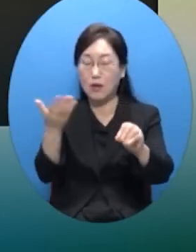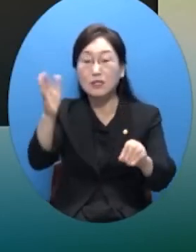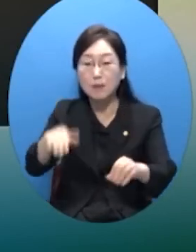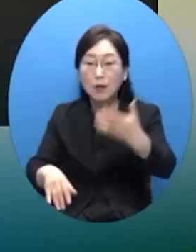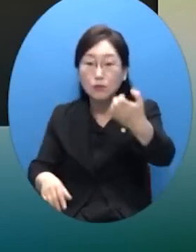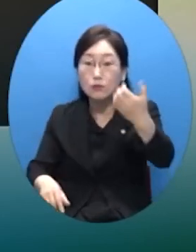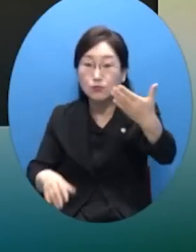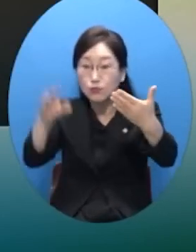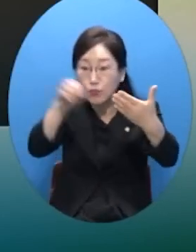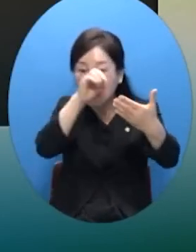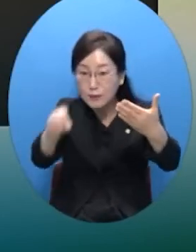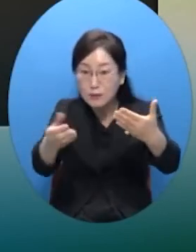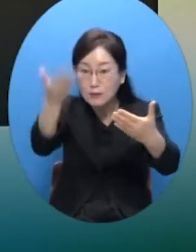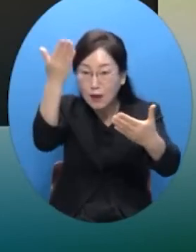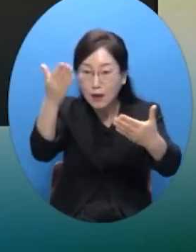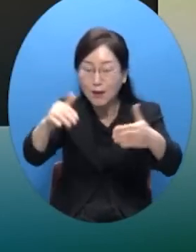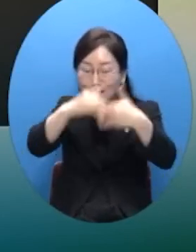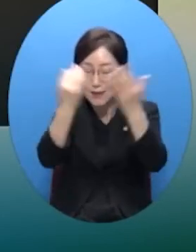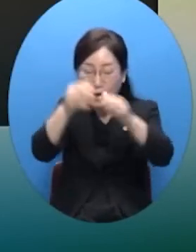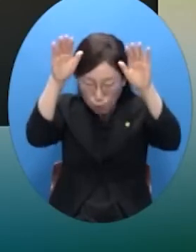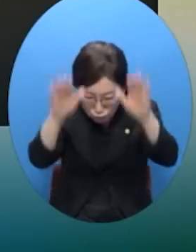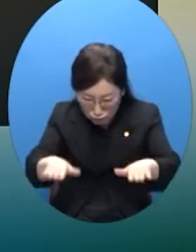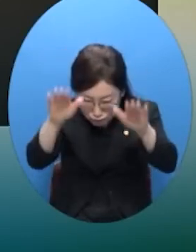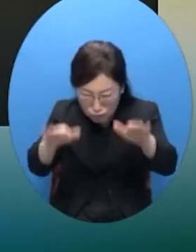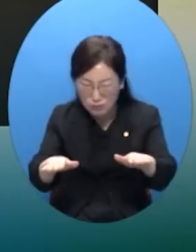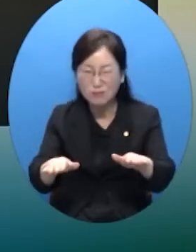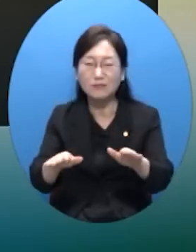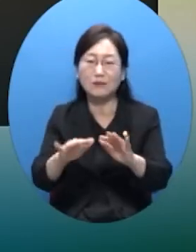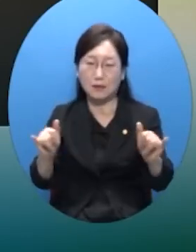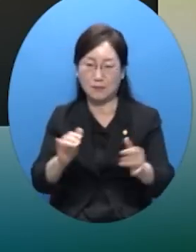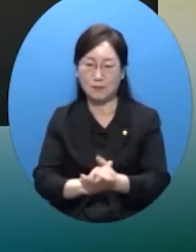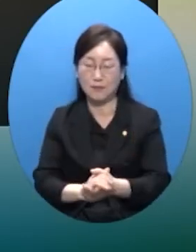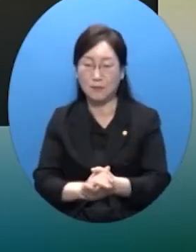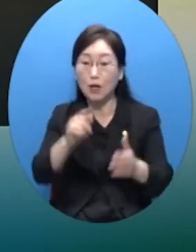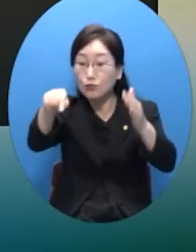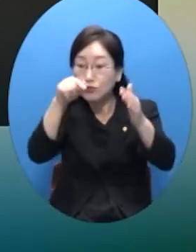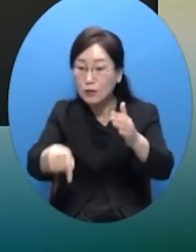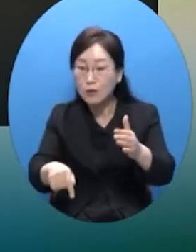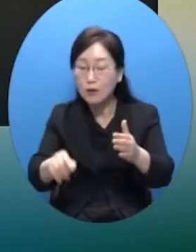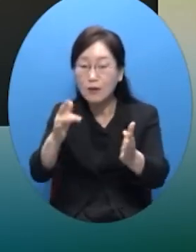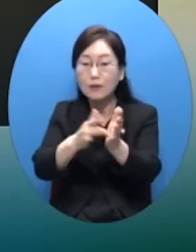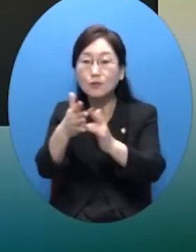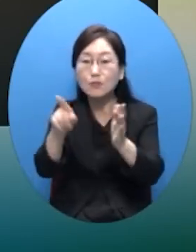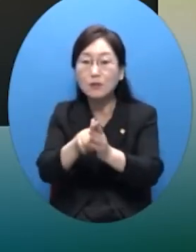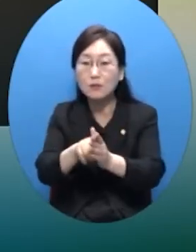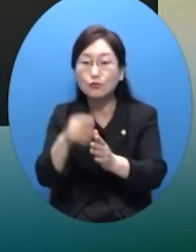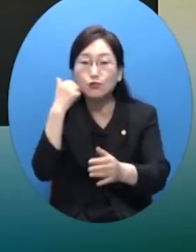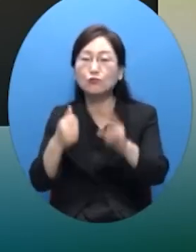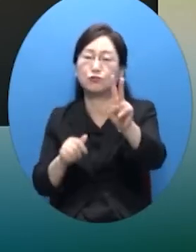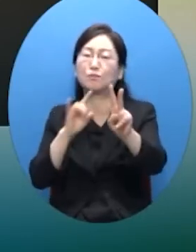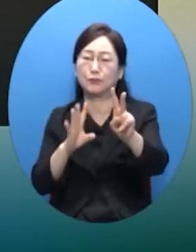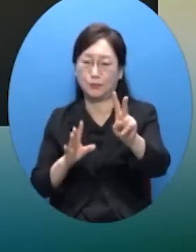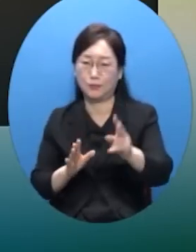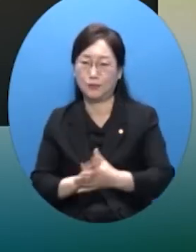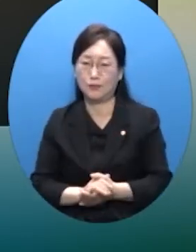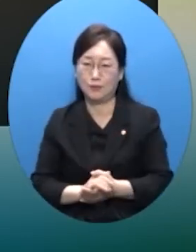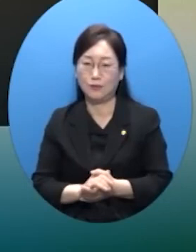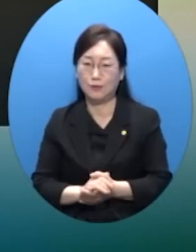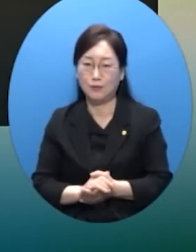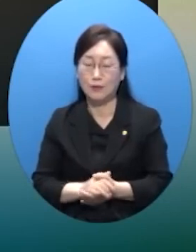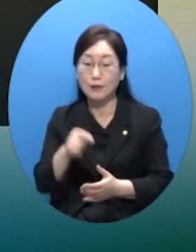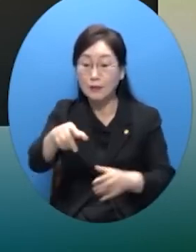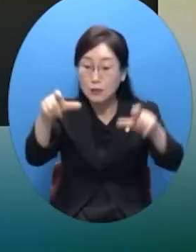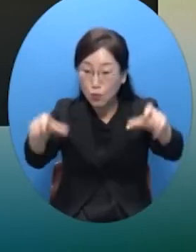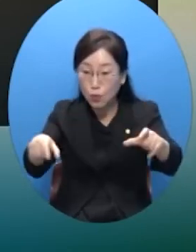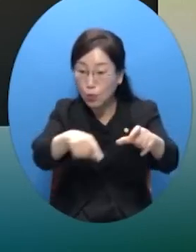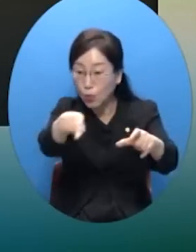99% 이상이 다 무슬림입니다. 이 중에 크리스찬이 두 명 있었습니다. 두 명. 이 지역은